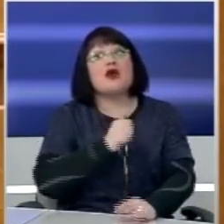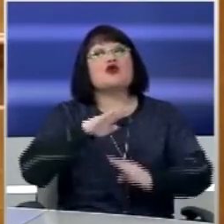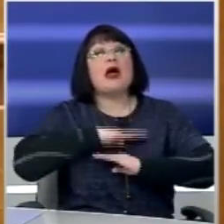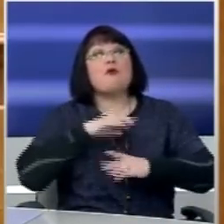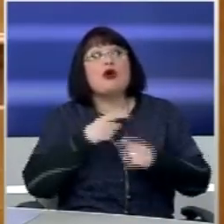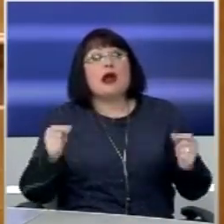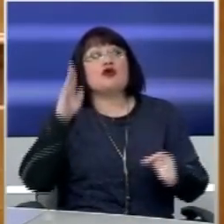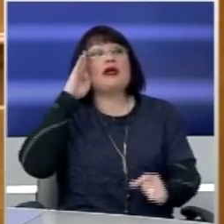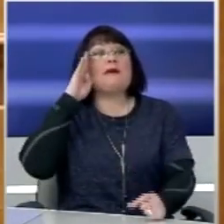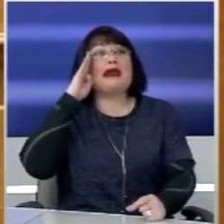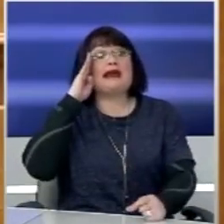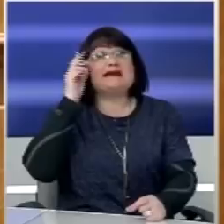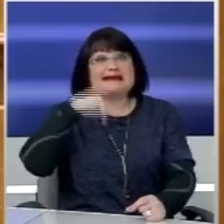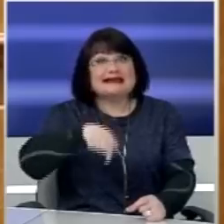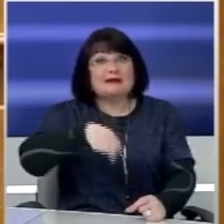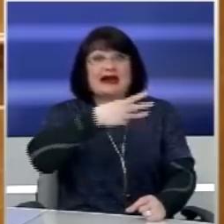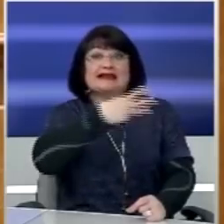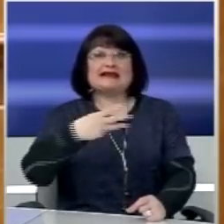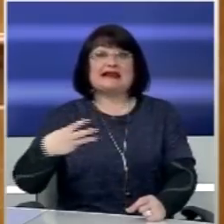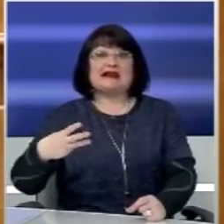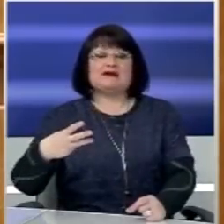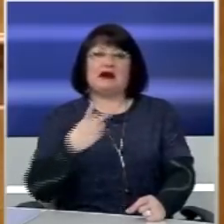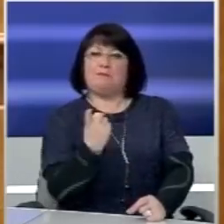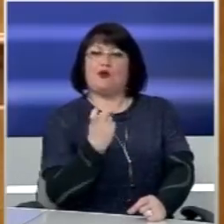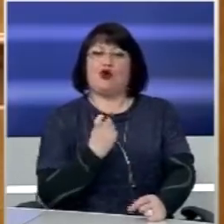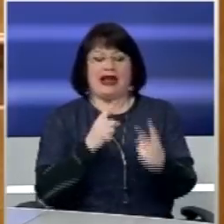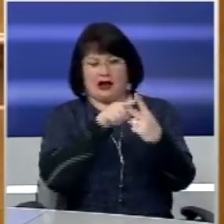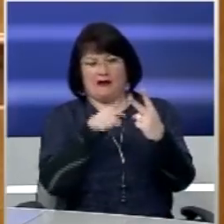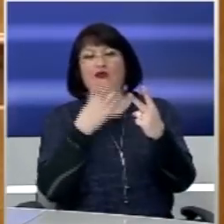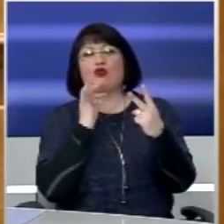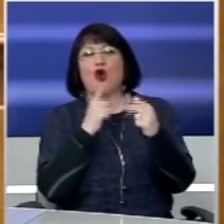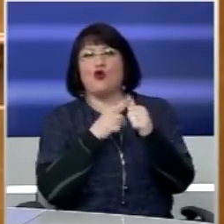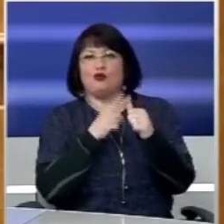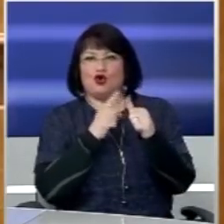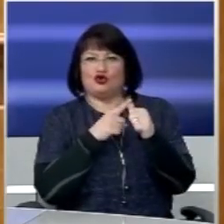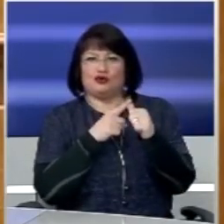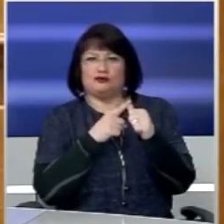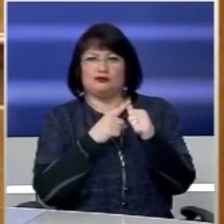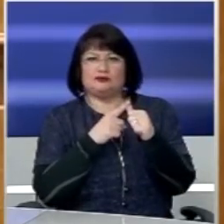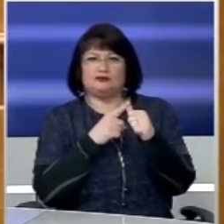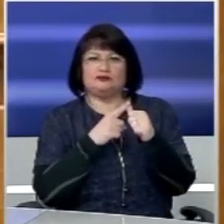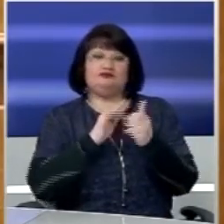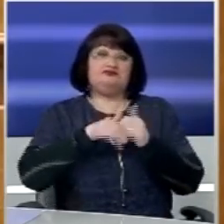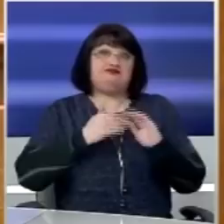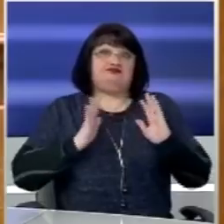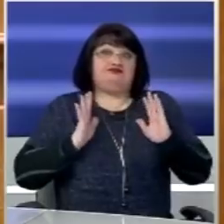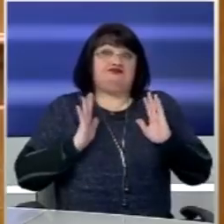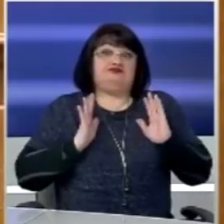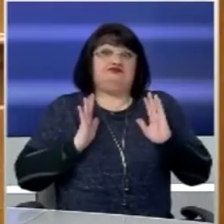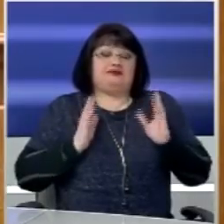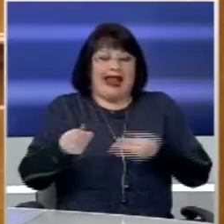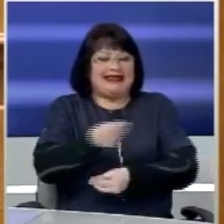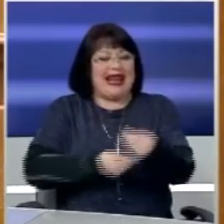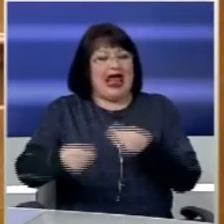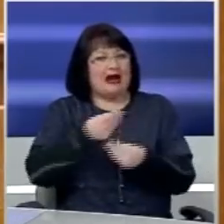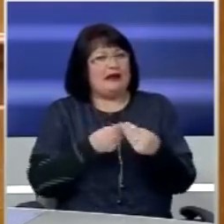ΝΑΤΟ. Σήμερα μάλιστα ο ΣΥΡΙΖΑ προκαλεί και για δύο επιπλέον λόγους. Πρώτον, σηκώνει τη σημαία δήθεν των